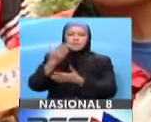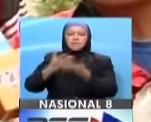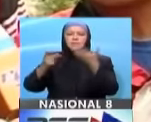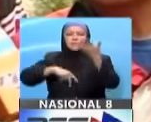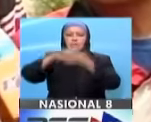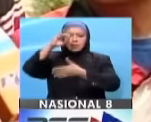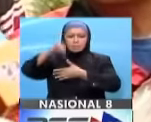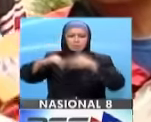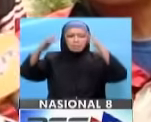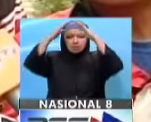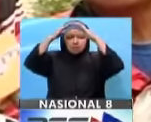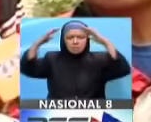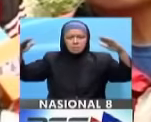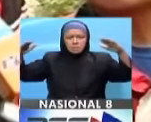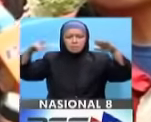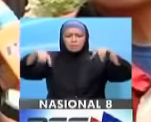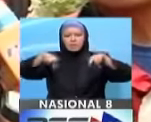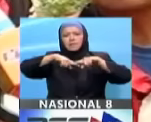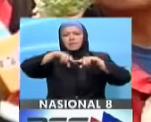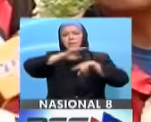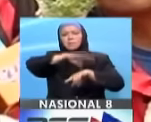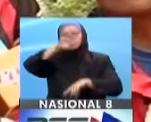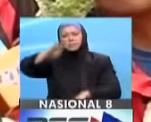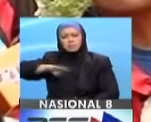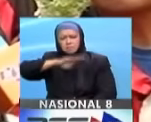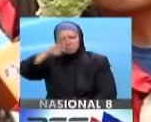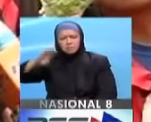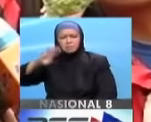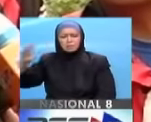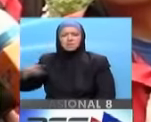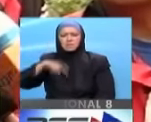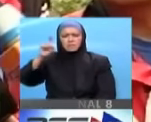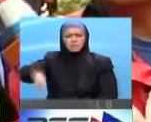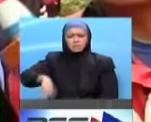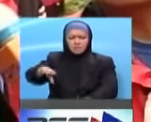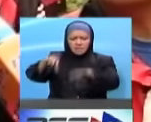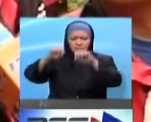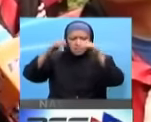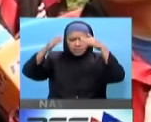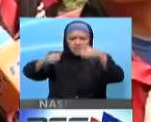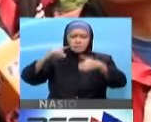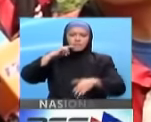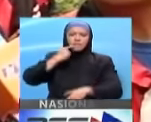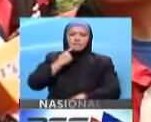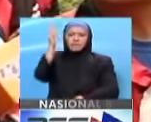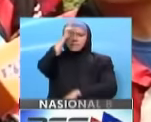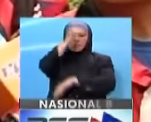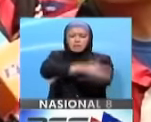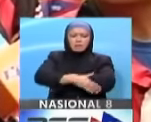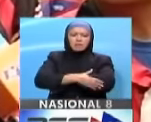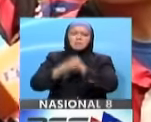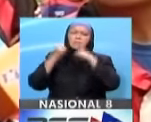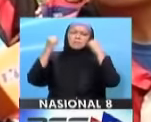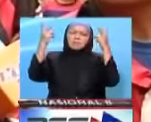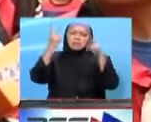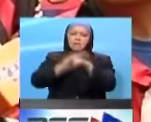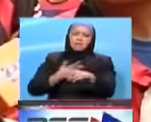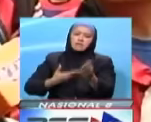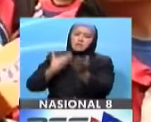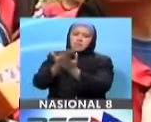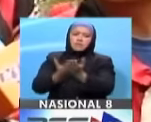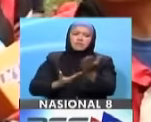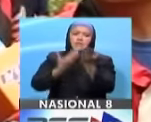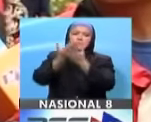bukit. Ini harus diambil perhatian yang serius oleh pihak kerajaan negeri. Saya telah pun banyak kali bawa dalam dewan. Saya ingat